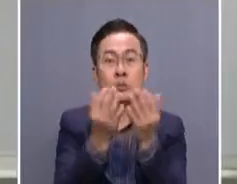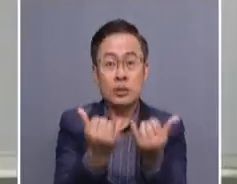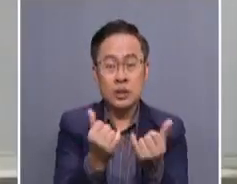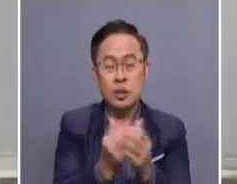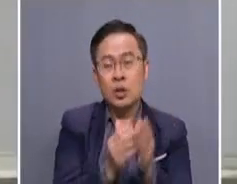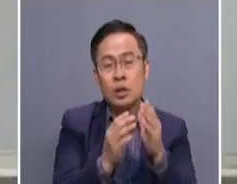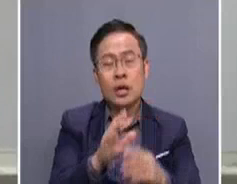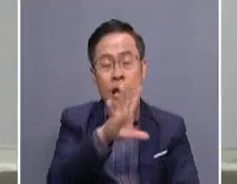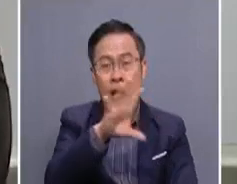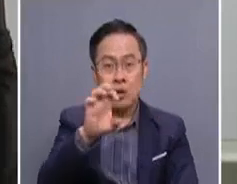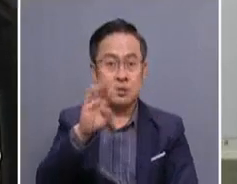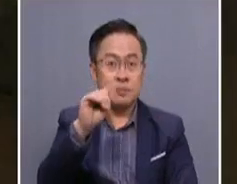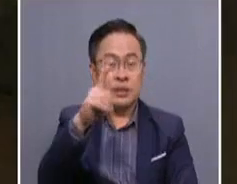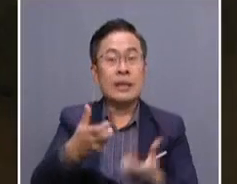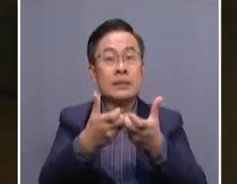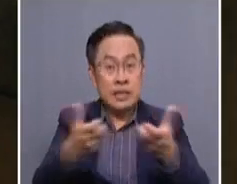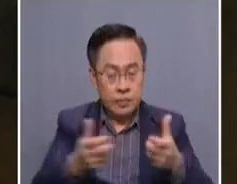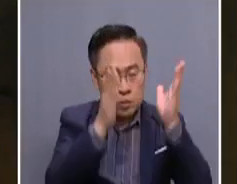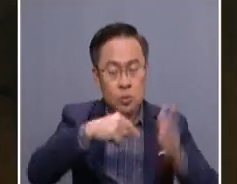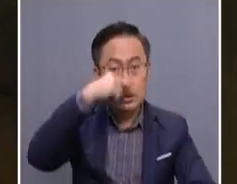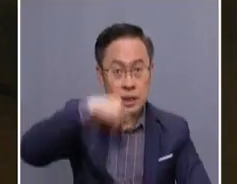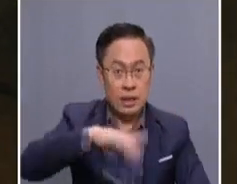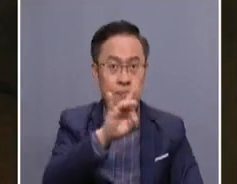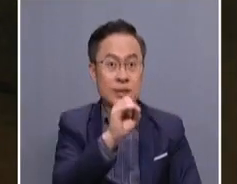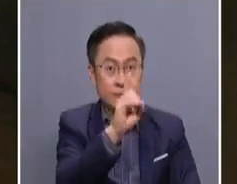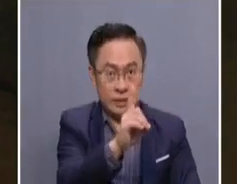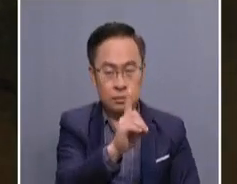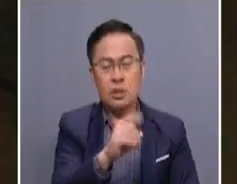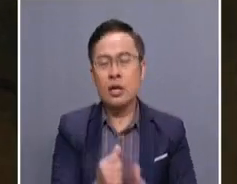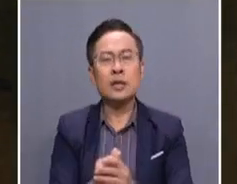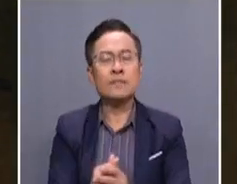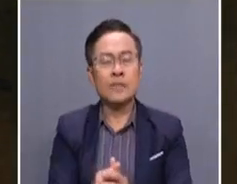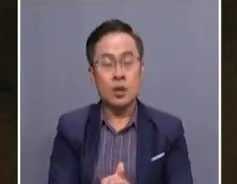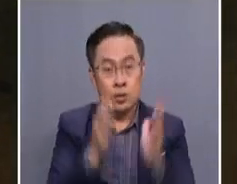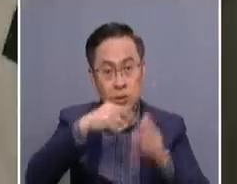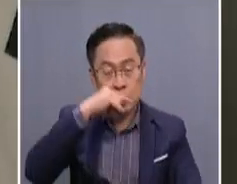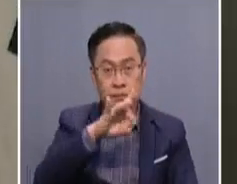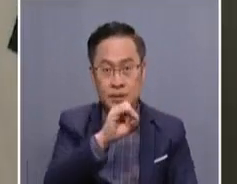ะคนไทยของเรามีทั้งหมด86คนทั้งการตรวจเชิงรุกและก็ไปที่โรงพยาบาลนะครับ